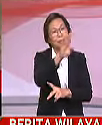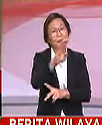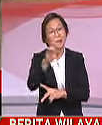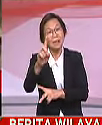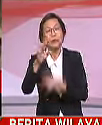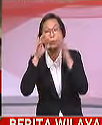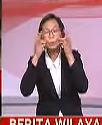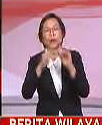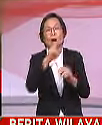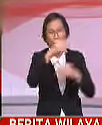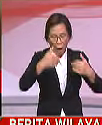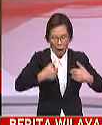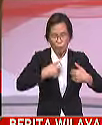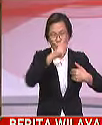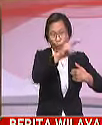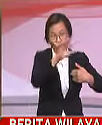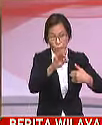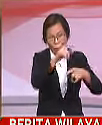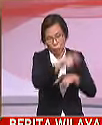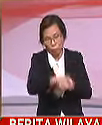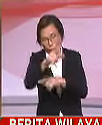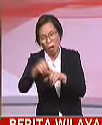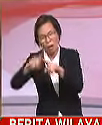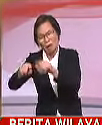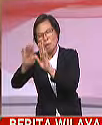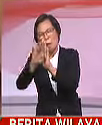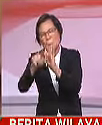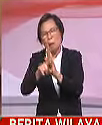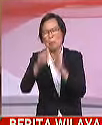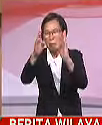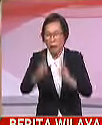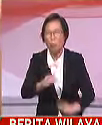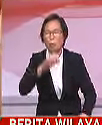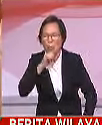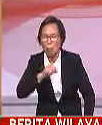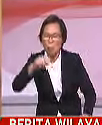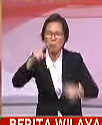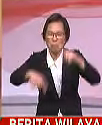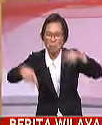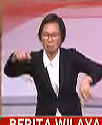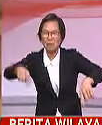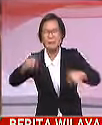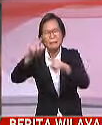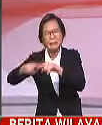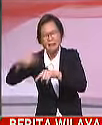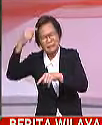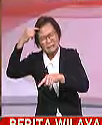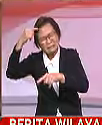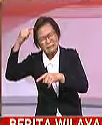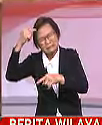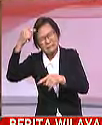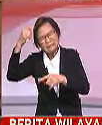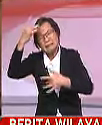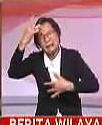mempunyai 29 penghuni membabitkan pelbagai latar belakang kaum, umur dan jenis penyakit mental. Beliau sebelum itu